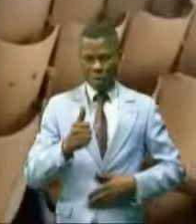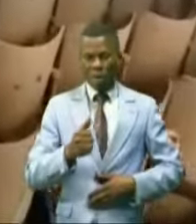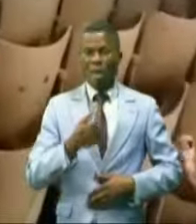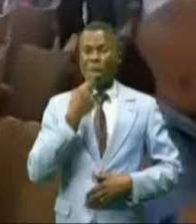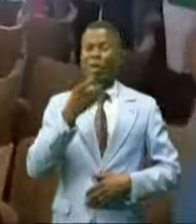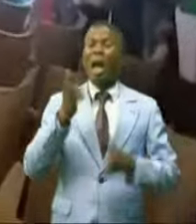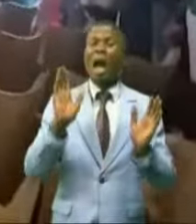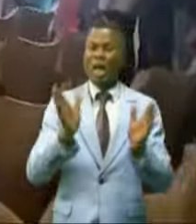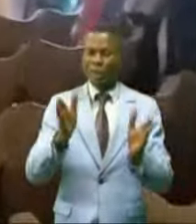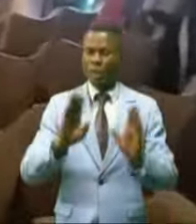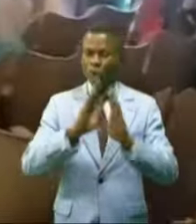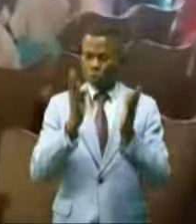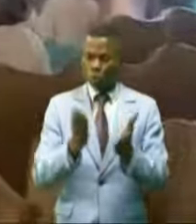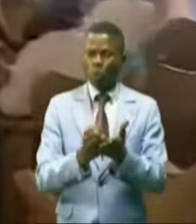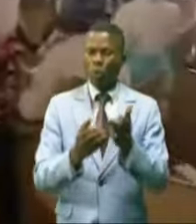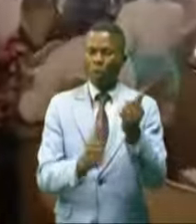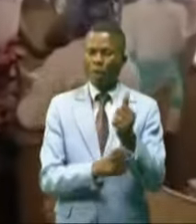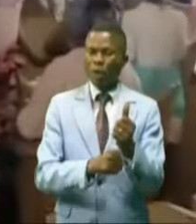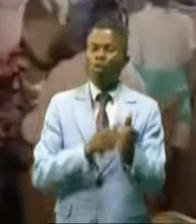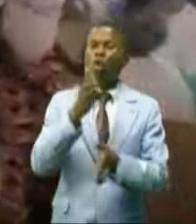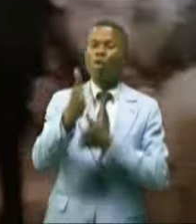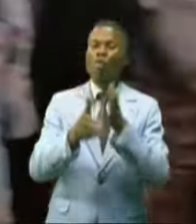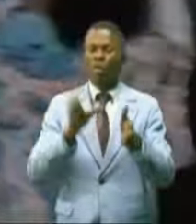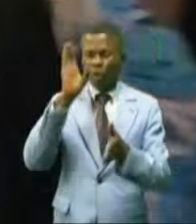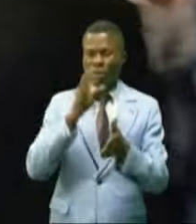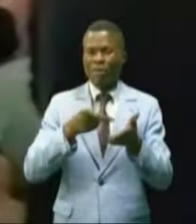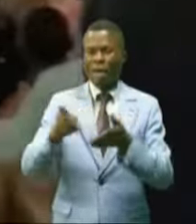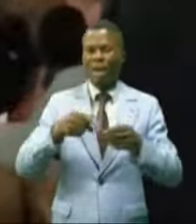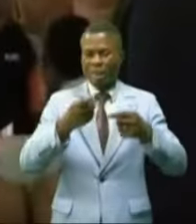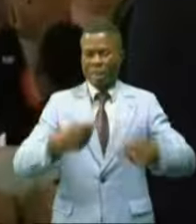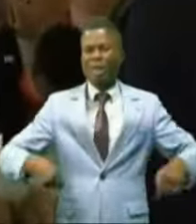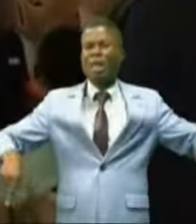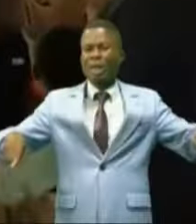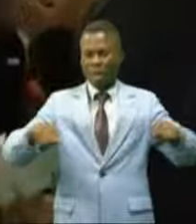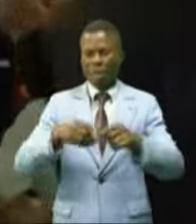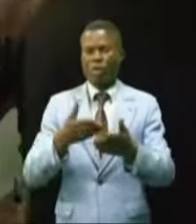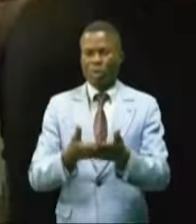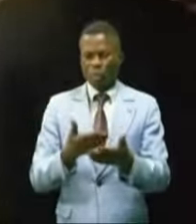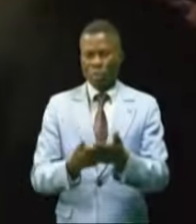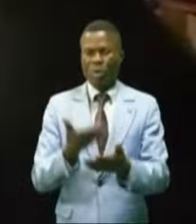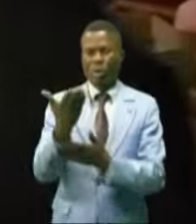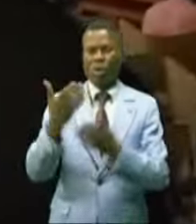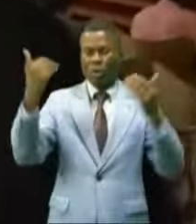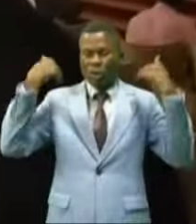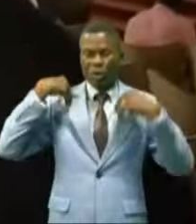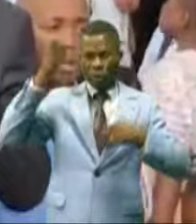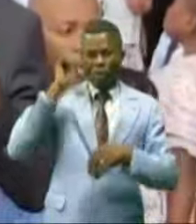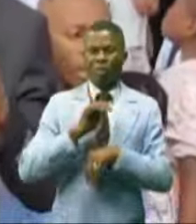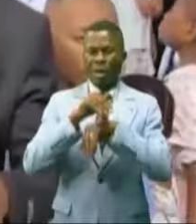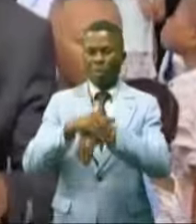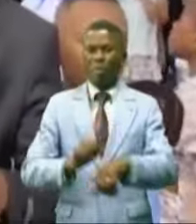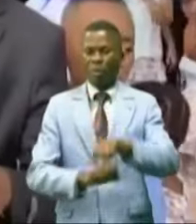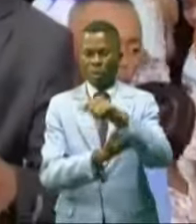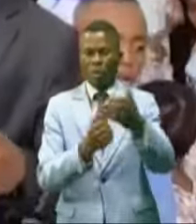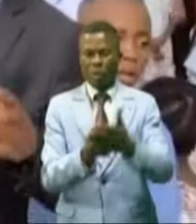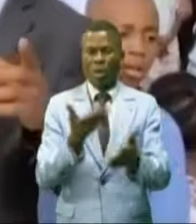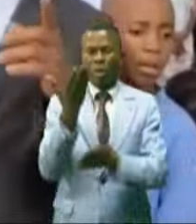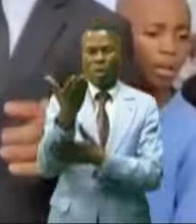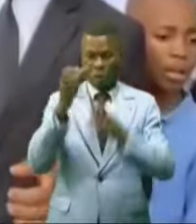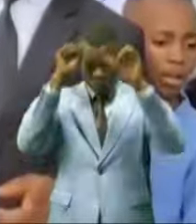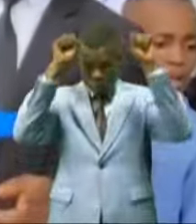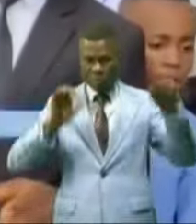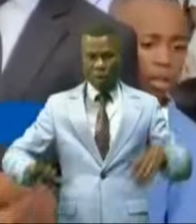garde le réseau mafieux, tout en appelant l'implication du magistrat suprême. Nous nous adressons au président de